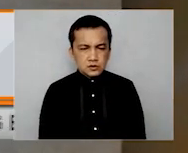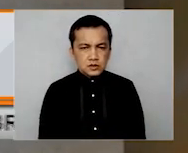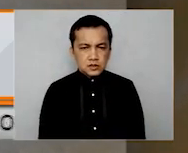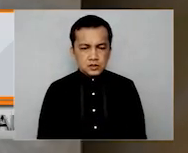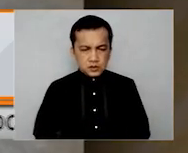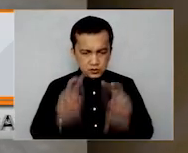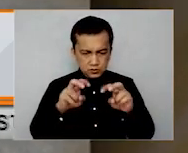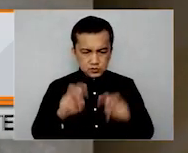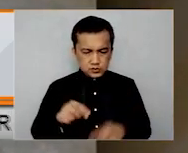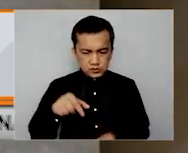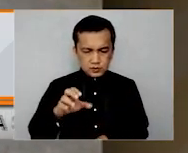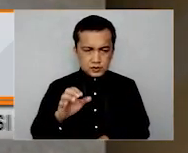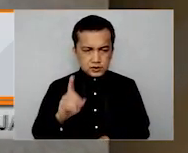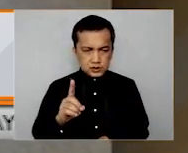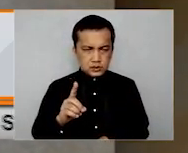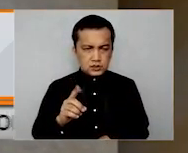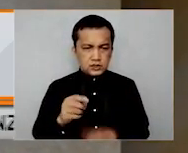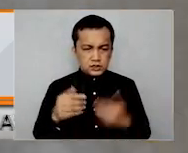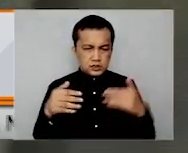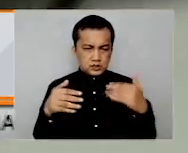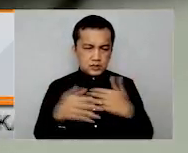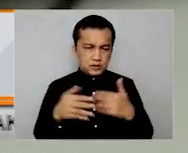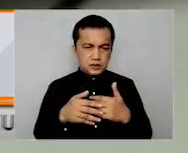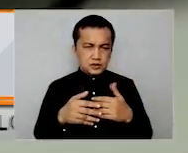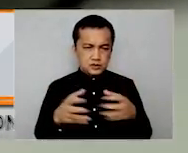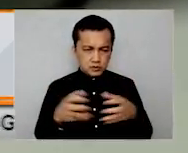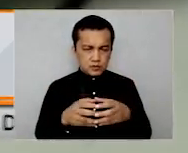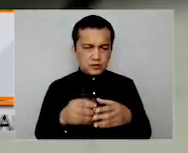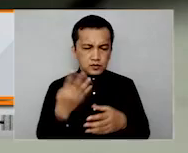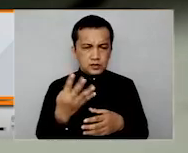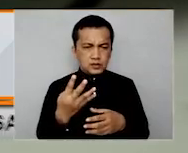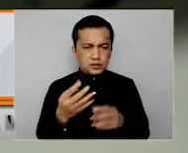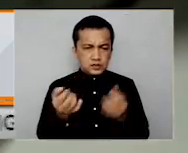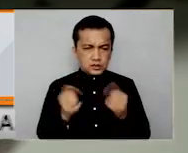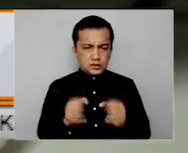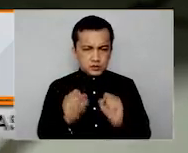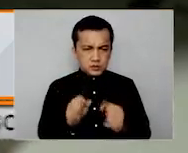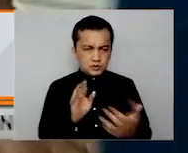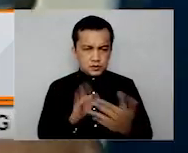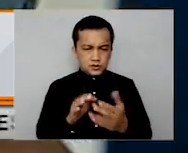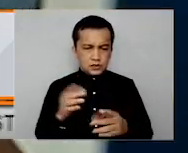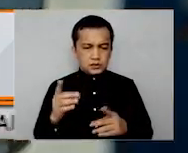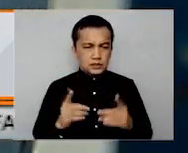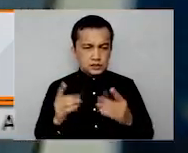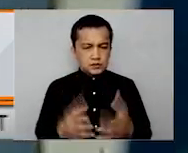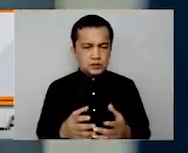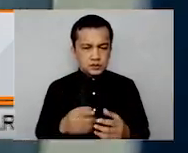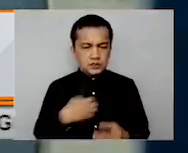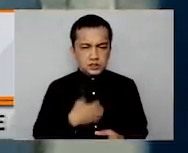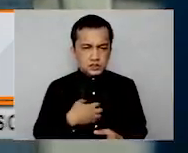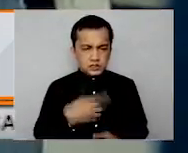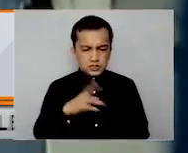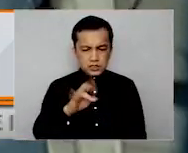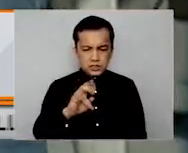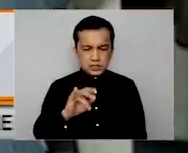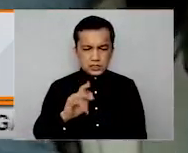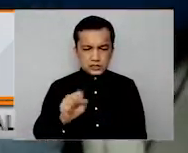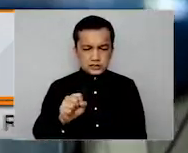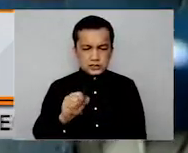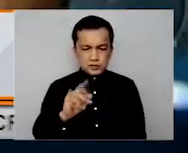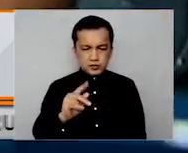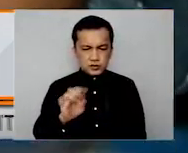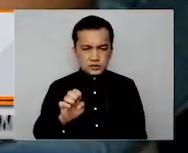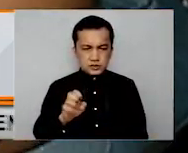ng QCPD Traffic Sector 4 ang insidente. Posibleng maharap ang driver sa reklamong reckless imprudence resulting